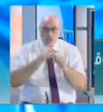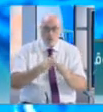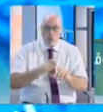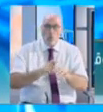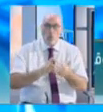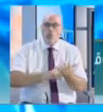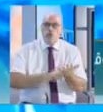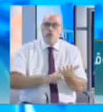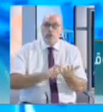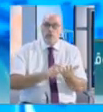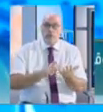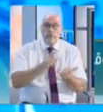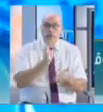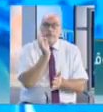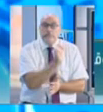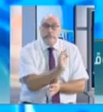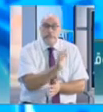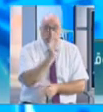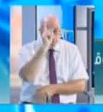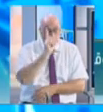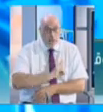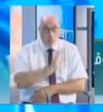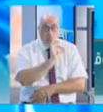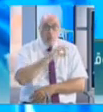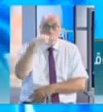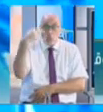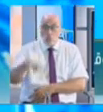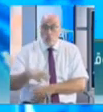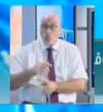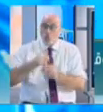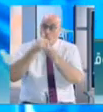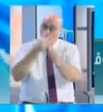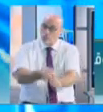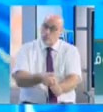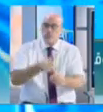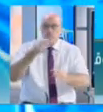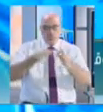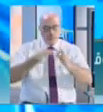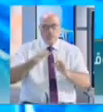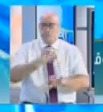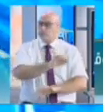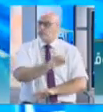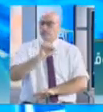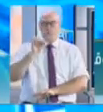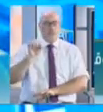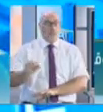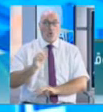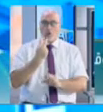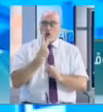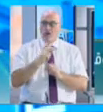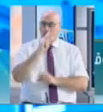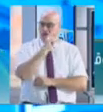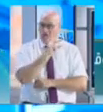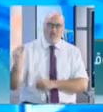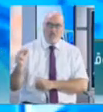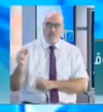كان إجراميا وتحديد الفاعلين عند الاقتضاء، قصد متابعتهم قضائيا بالصرامة التي تقتضيها خطورة هذه